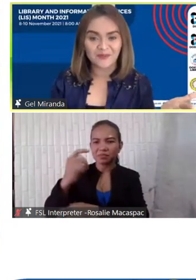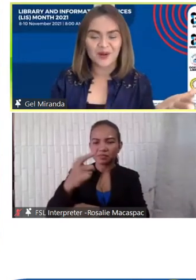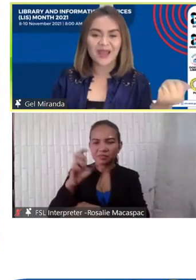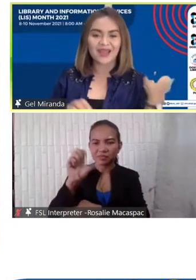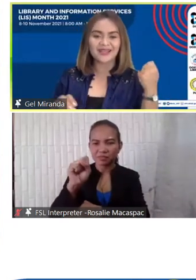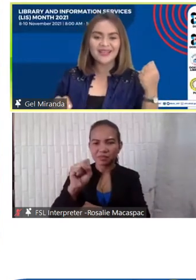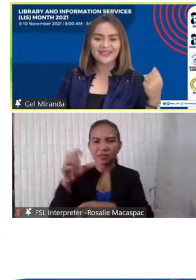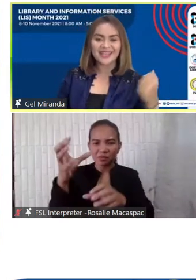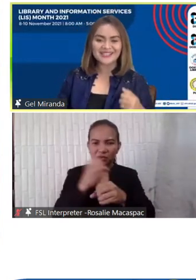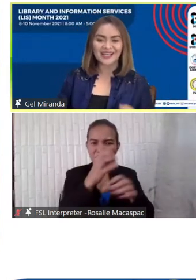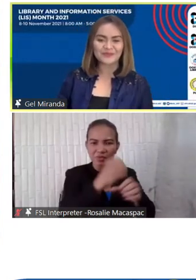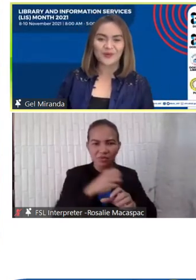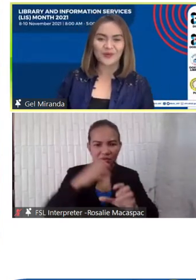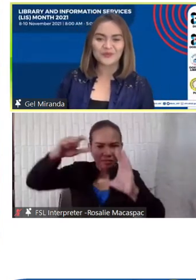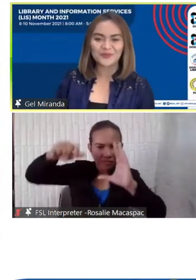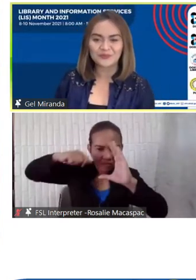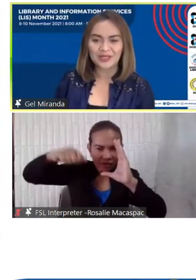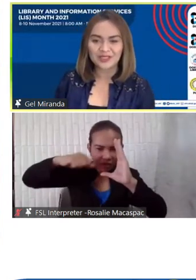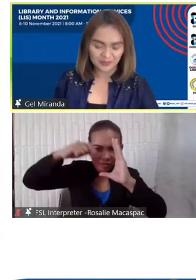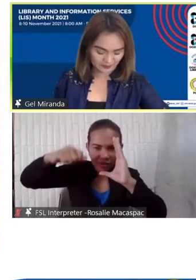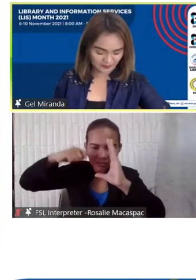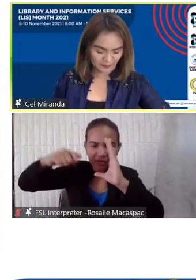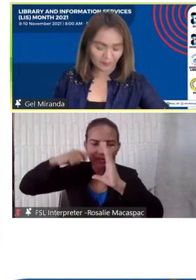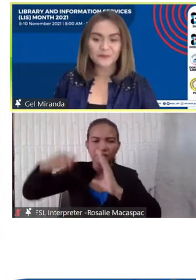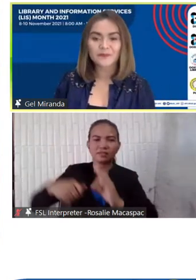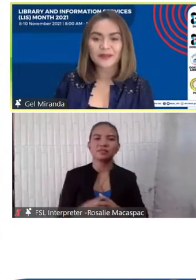mga cameraman. Next slide po.